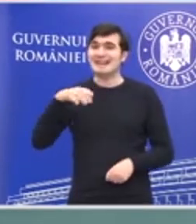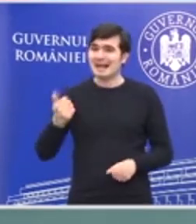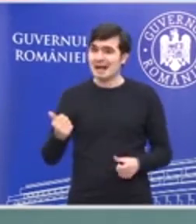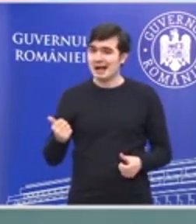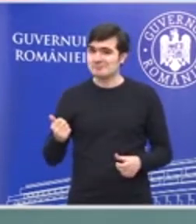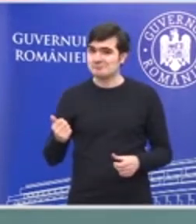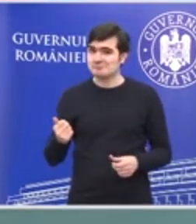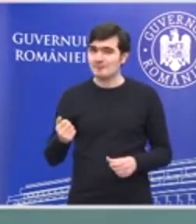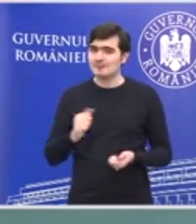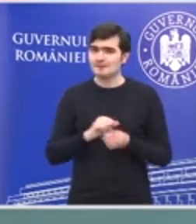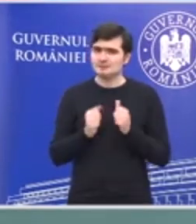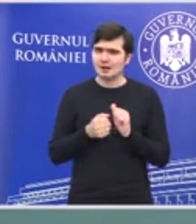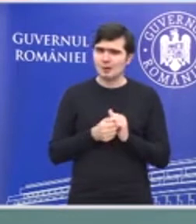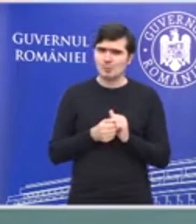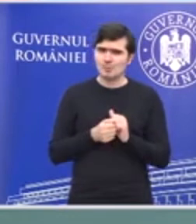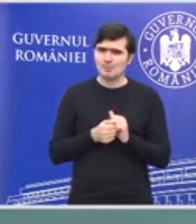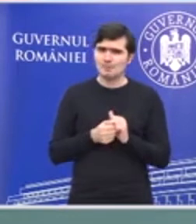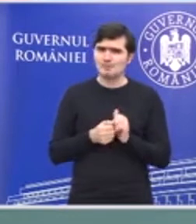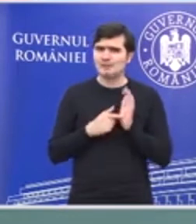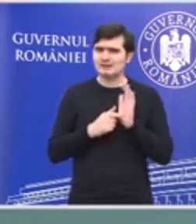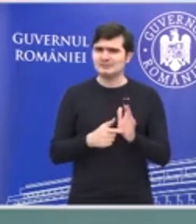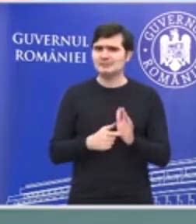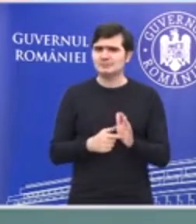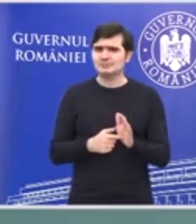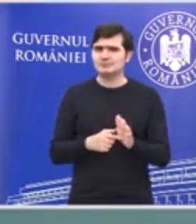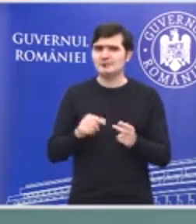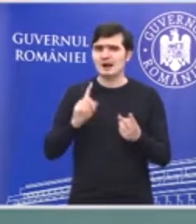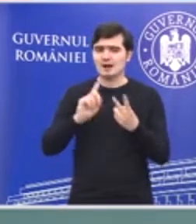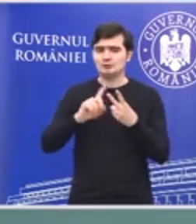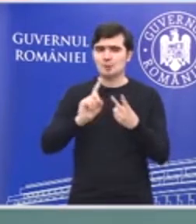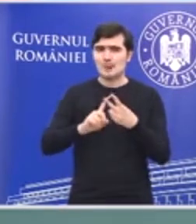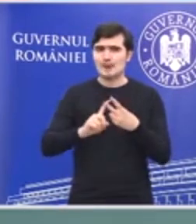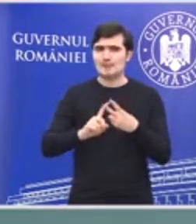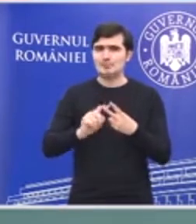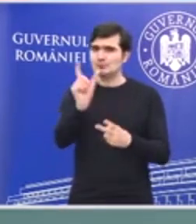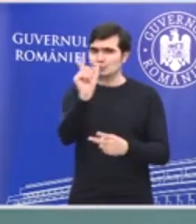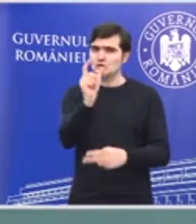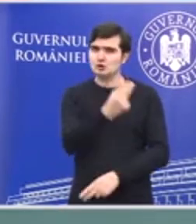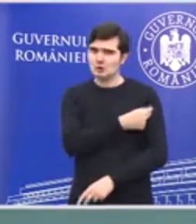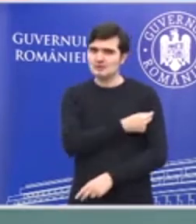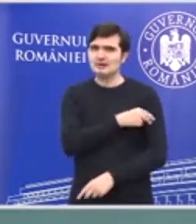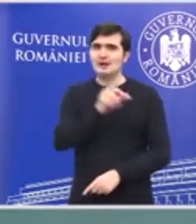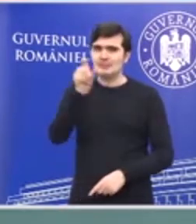administrat sau posibilitatea ca a doua doză la o persoană care a